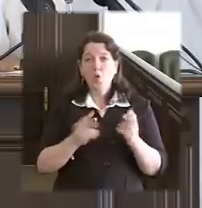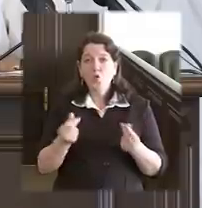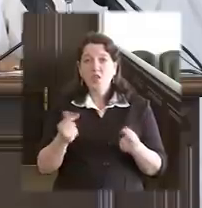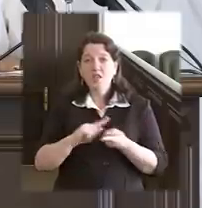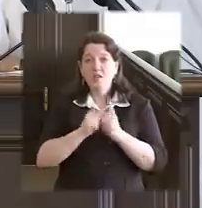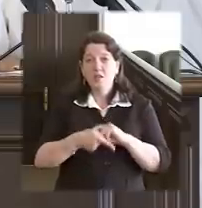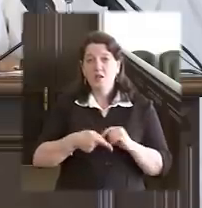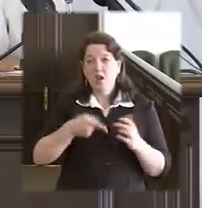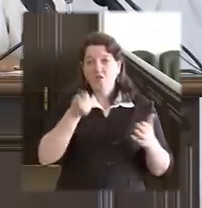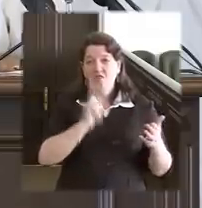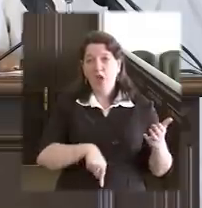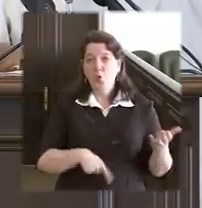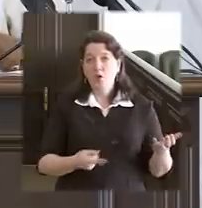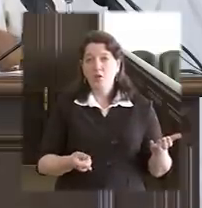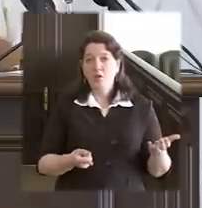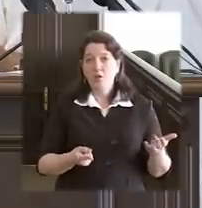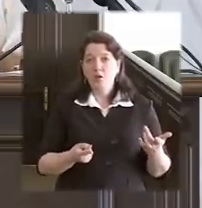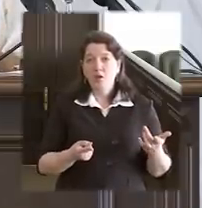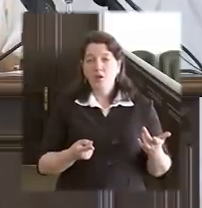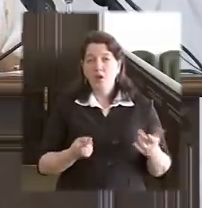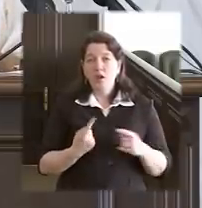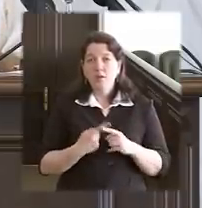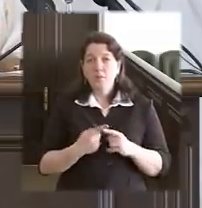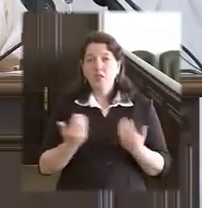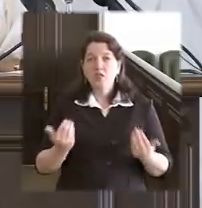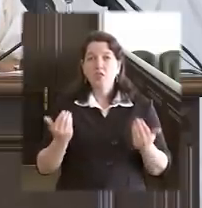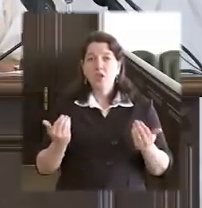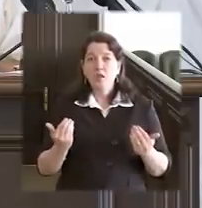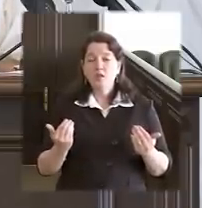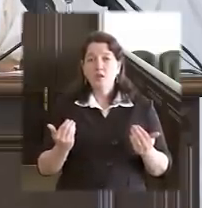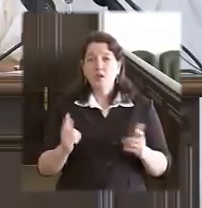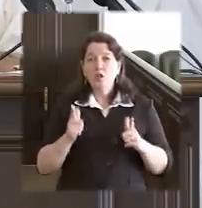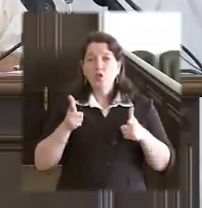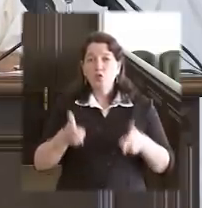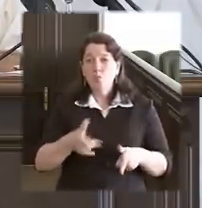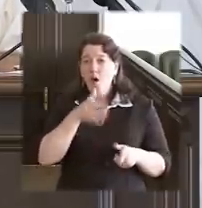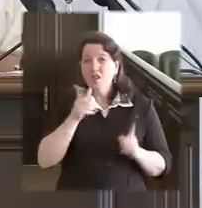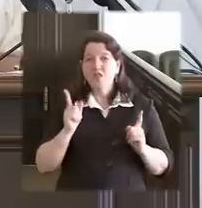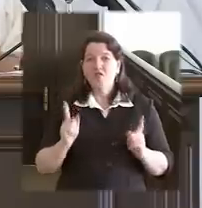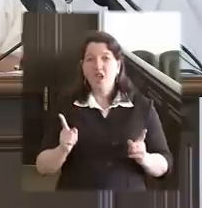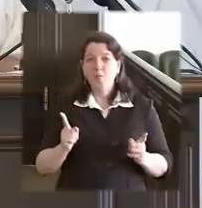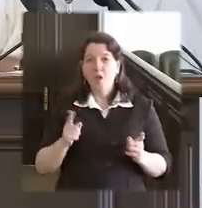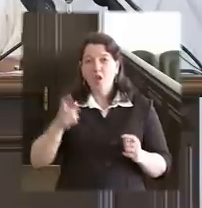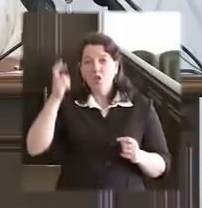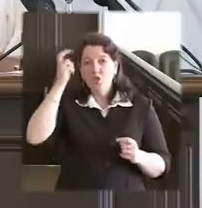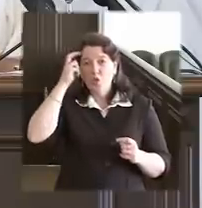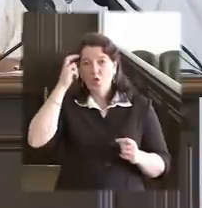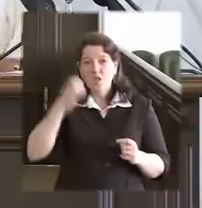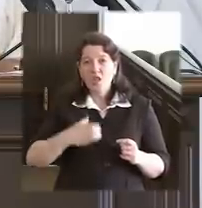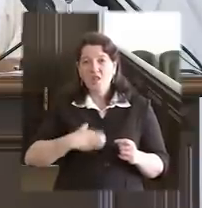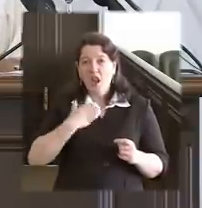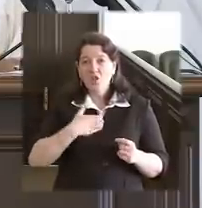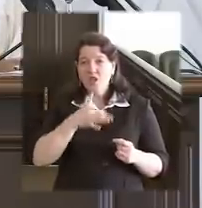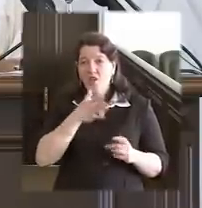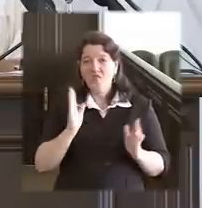вера. Это вообще, вы знаете, идет страшная, страшная, ударная, черная, вот эта